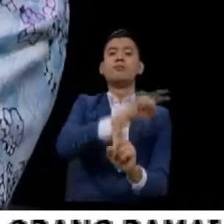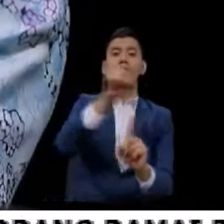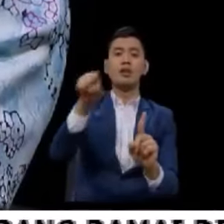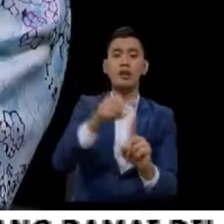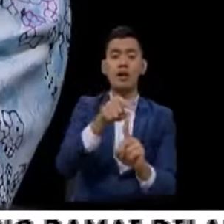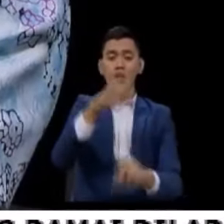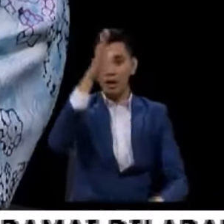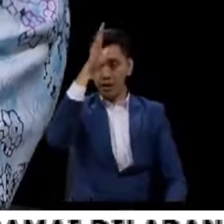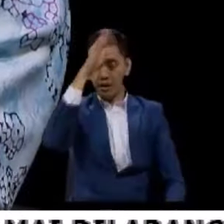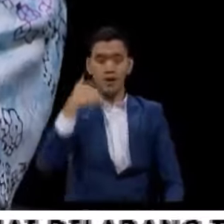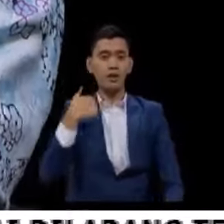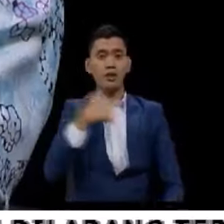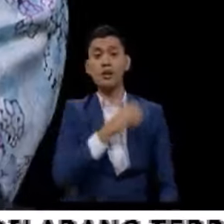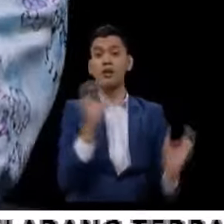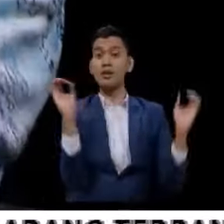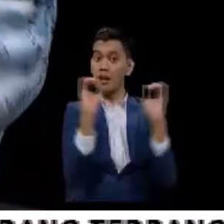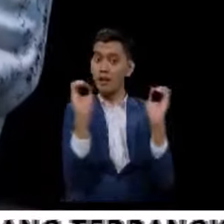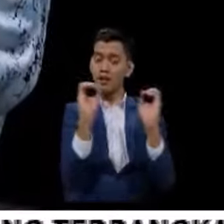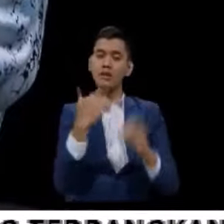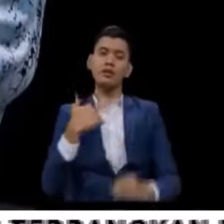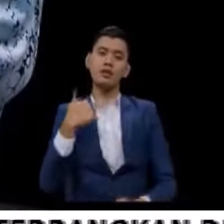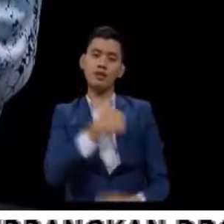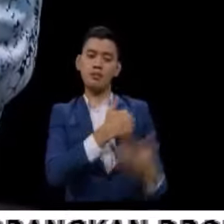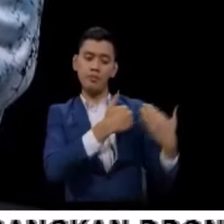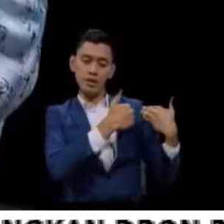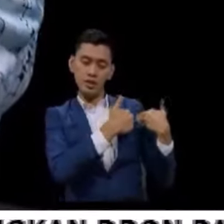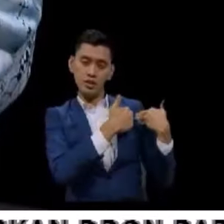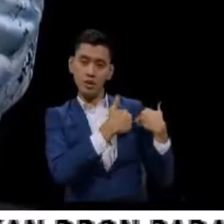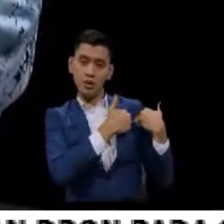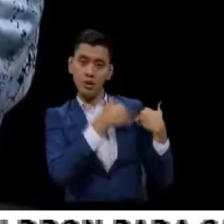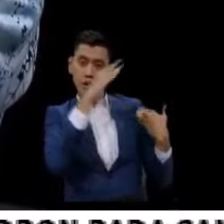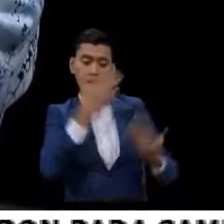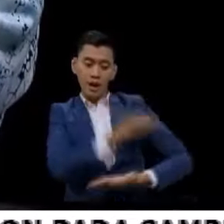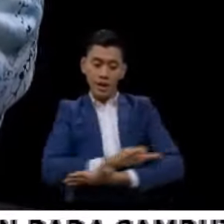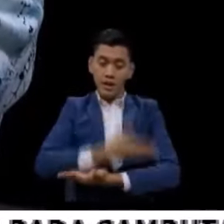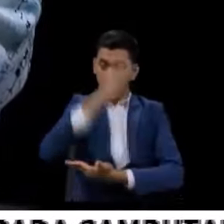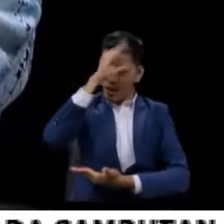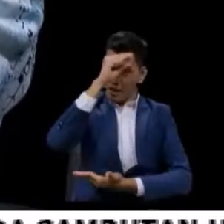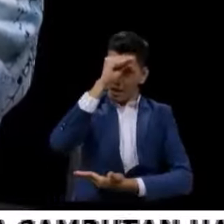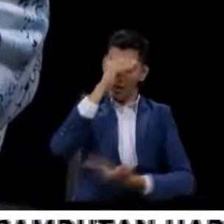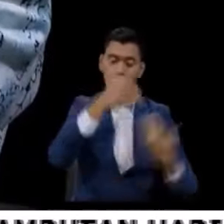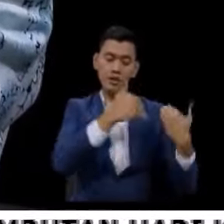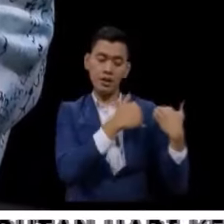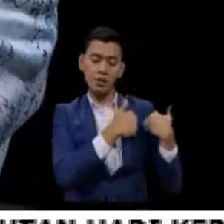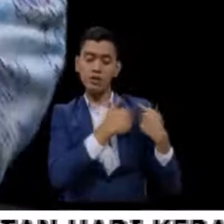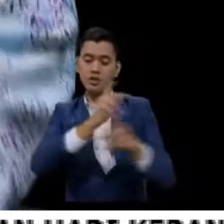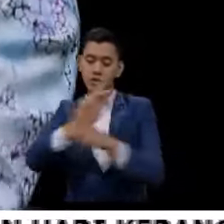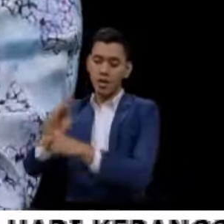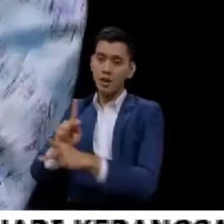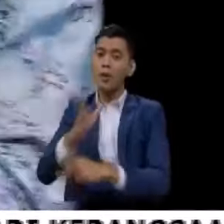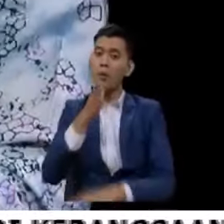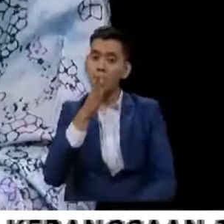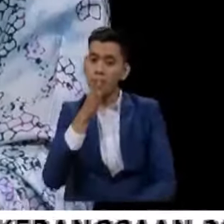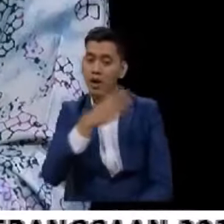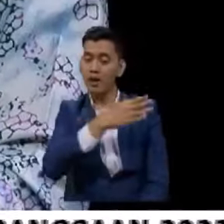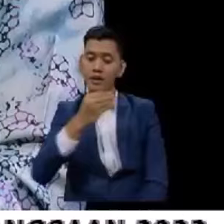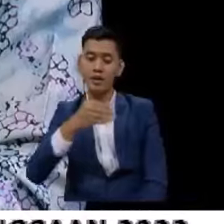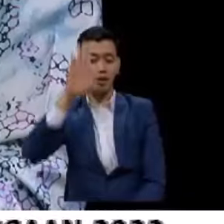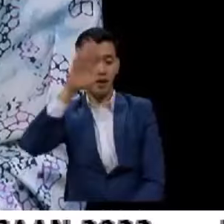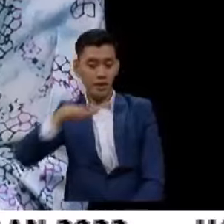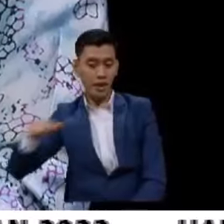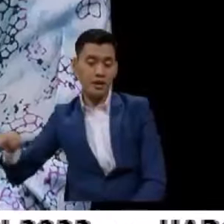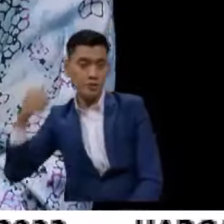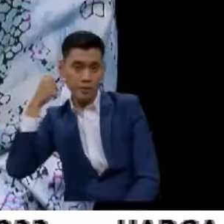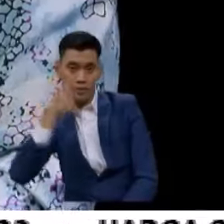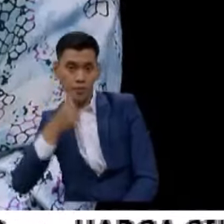Ayah kita tidak ada maka kita bertanggung jawab terhadap ibu rada adik wanita kita tidak ada ndak suatu dibunyikan